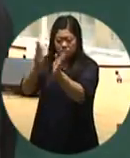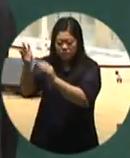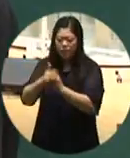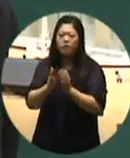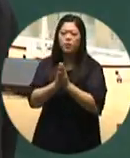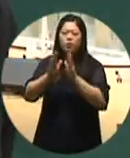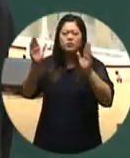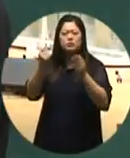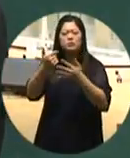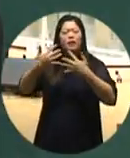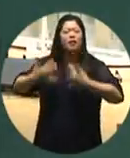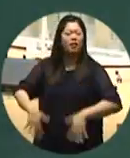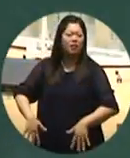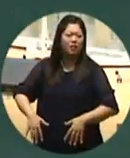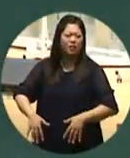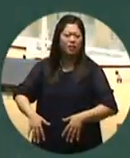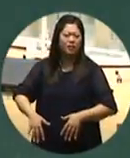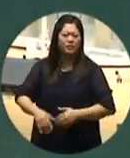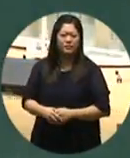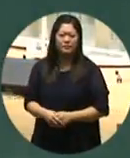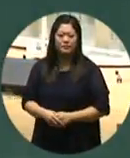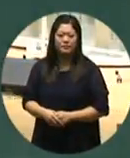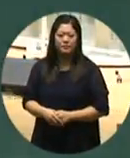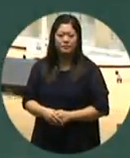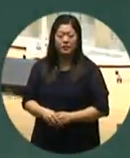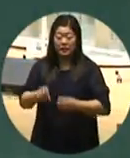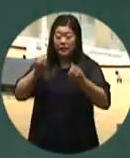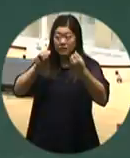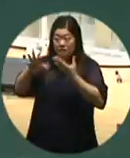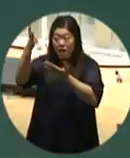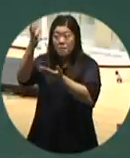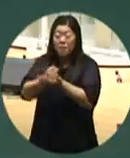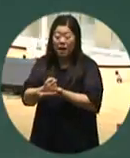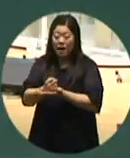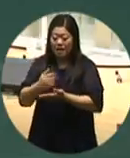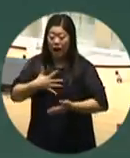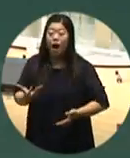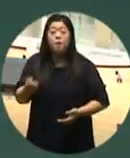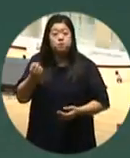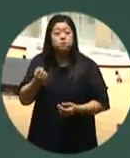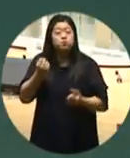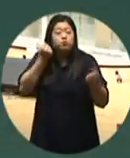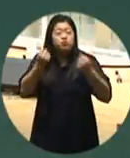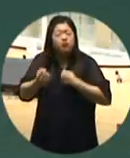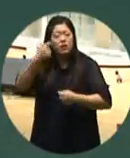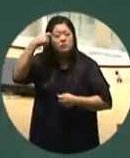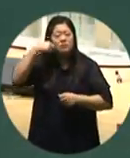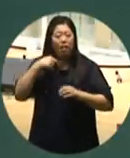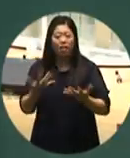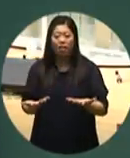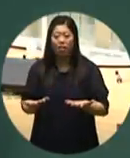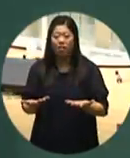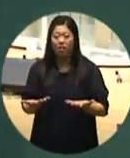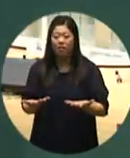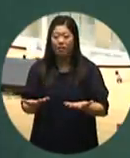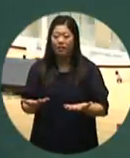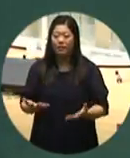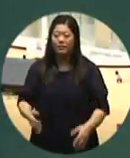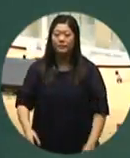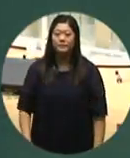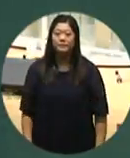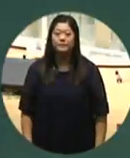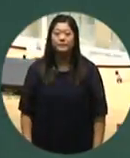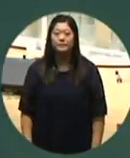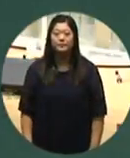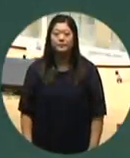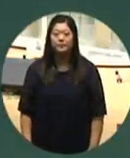at first was Moses. 예, 이 응답의 현장에 있으면서 발견을 못했잖아요. Although he was already standing in the field of answers, he could not discover